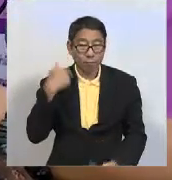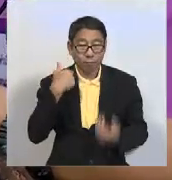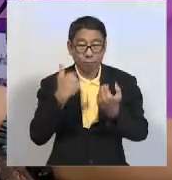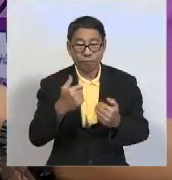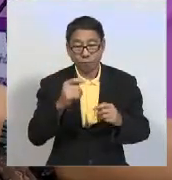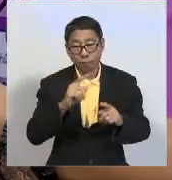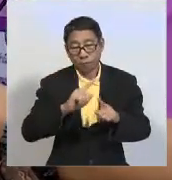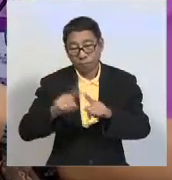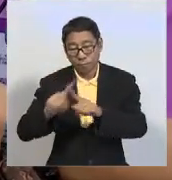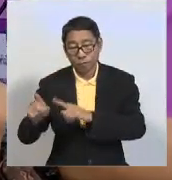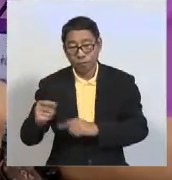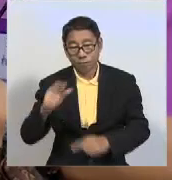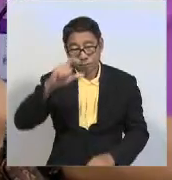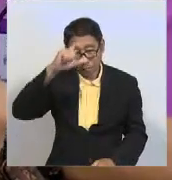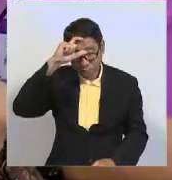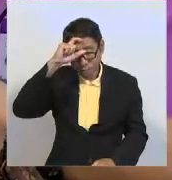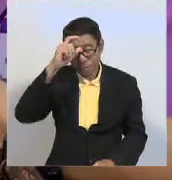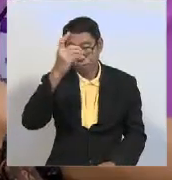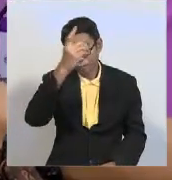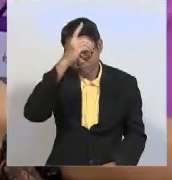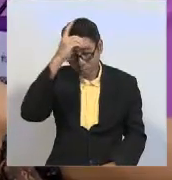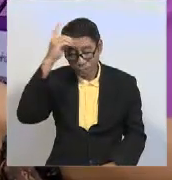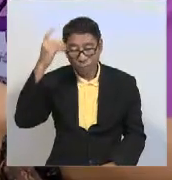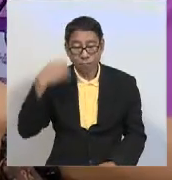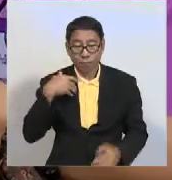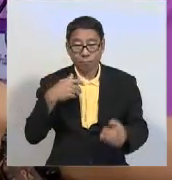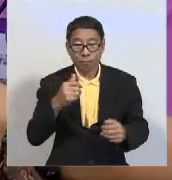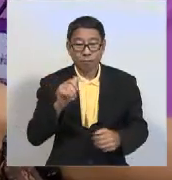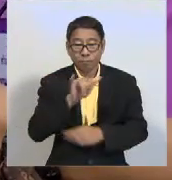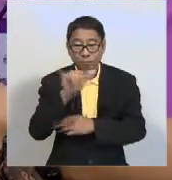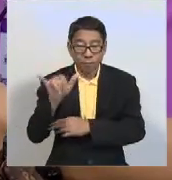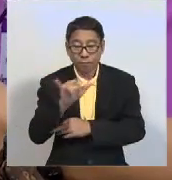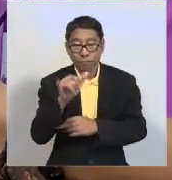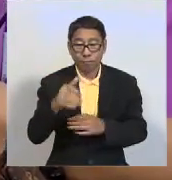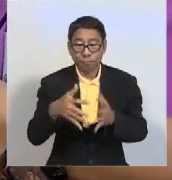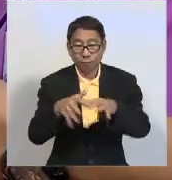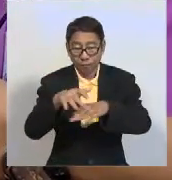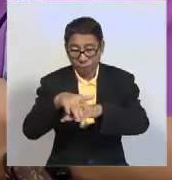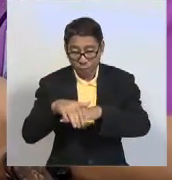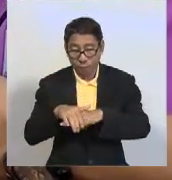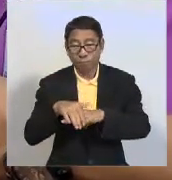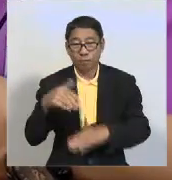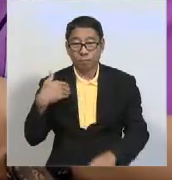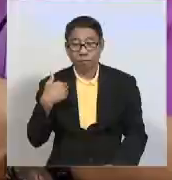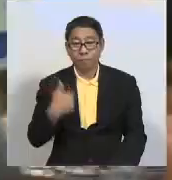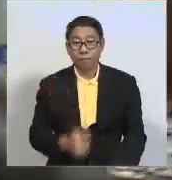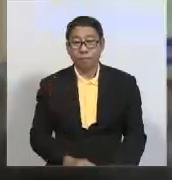กหลายตลาดรวมทั้งตุรกีเยอรมันในสหภาพยุโรปและอังกฤษด้วยนะครับ